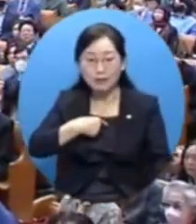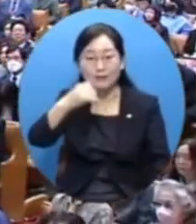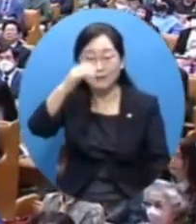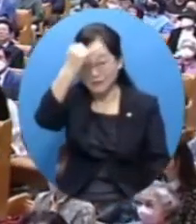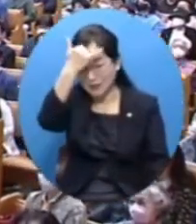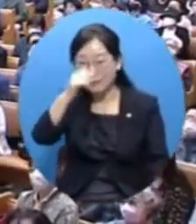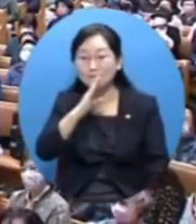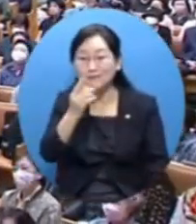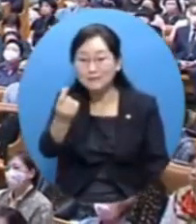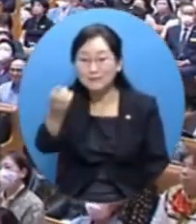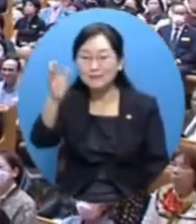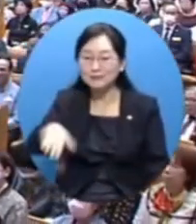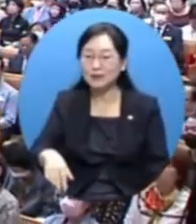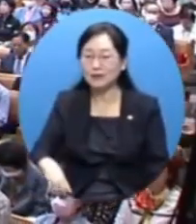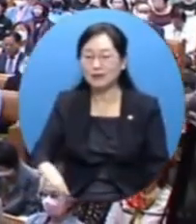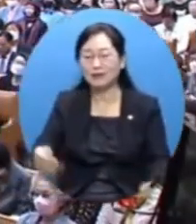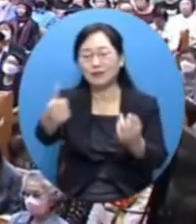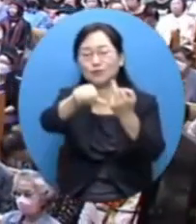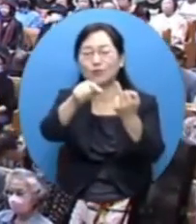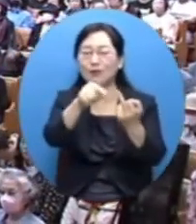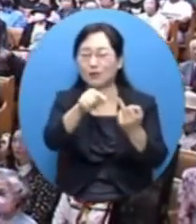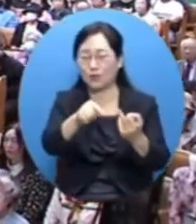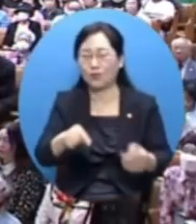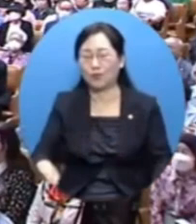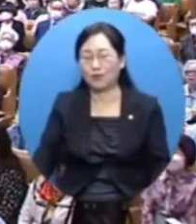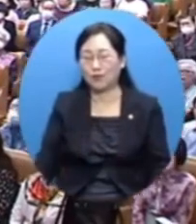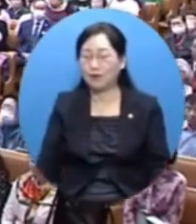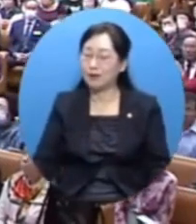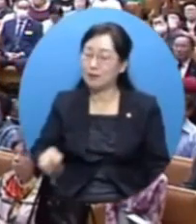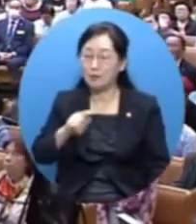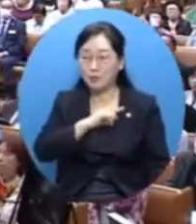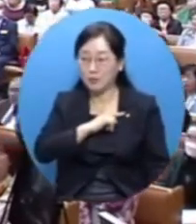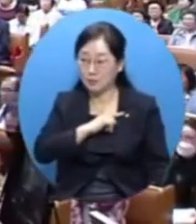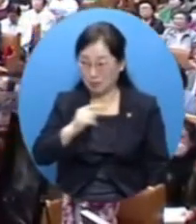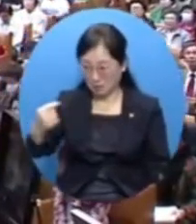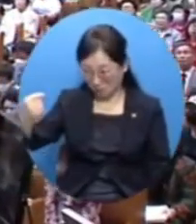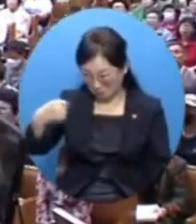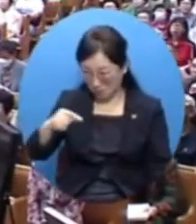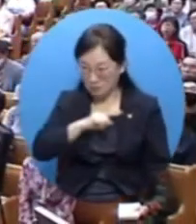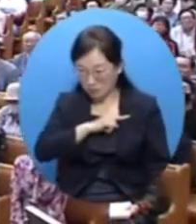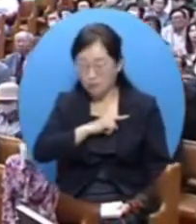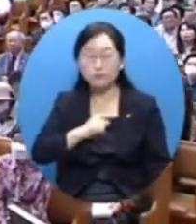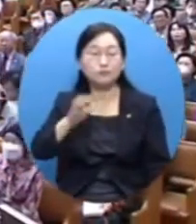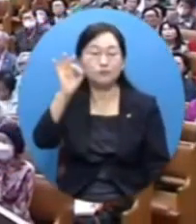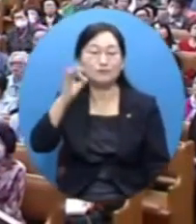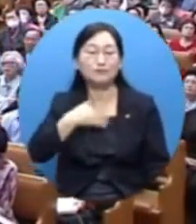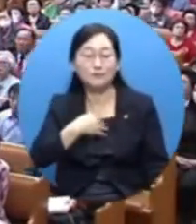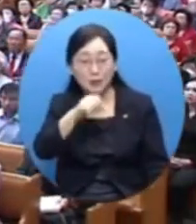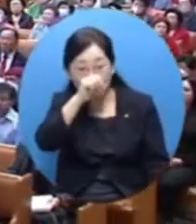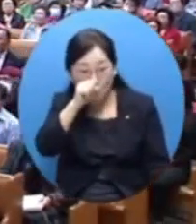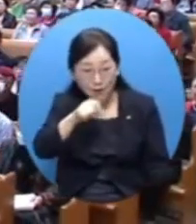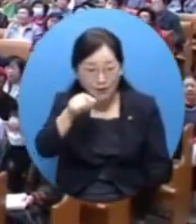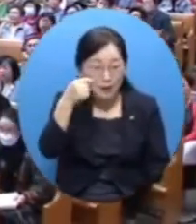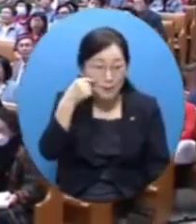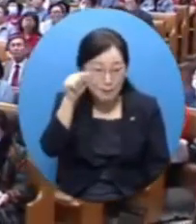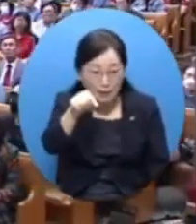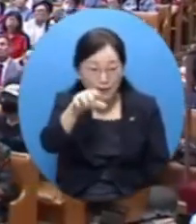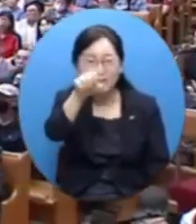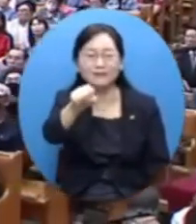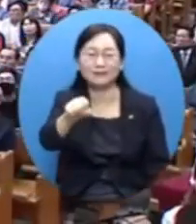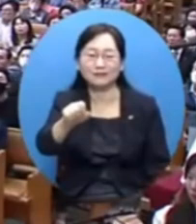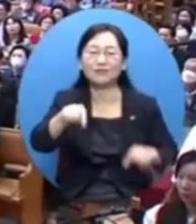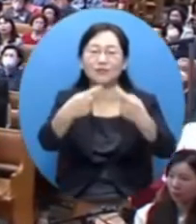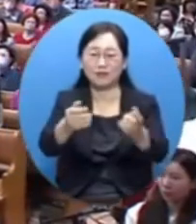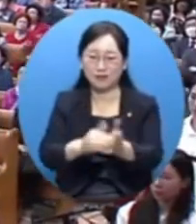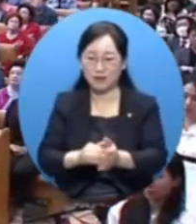맞는데이 조카 로은 먼저 자기가 자기 눈에 보여서 좋은 것으로 택으로 갔던 것입니다 시